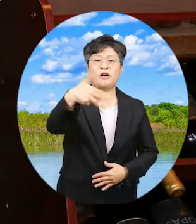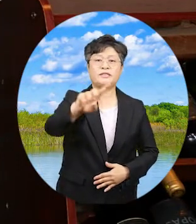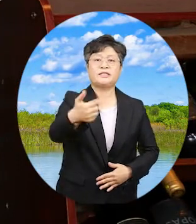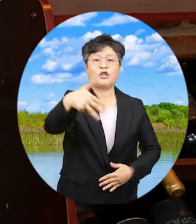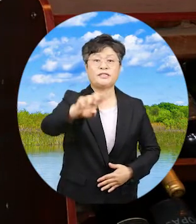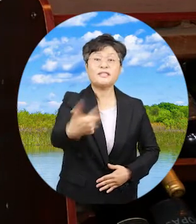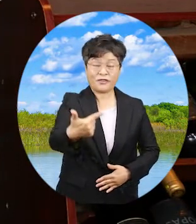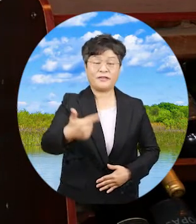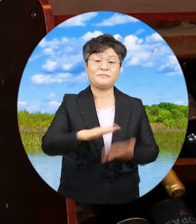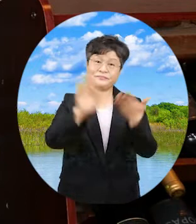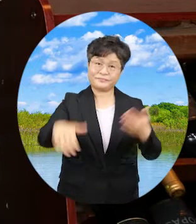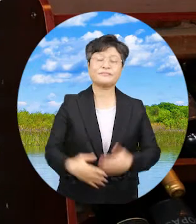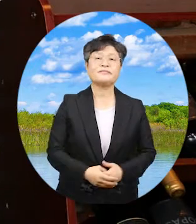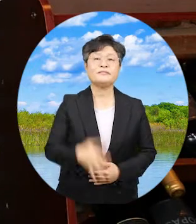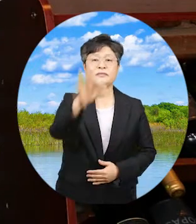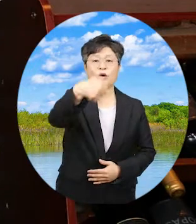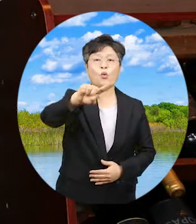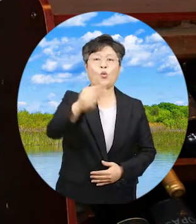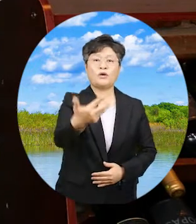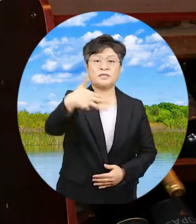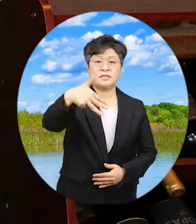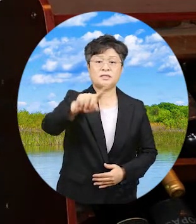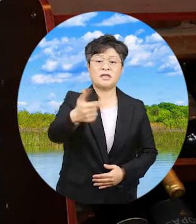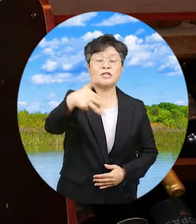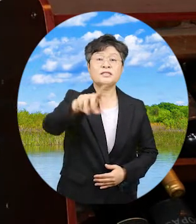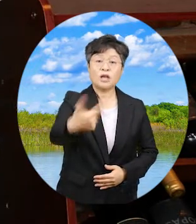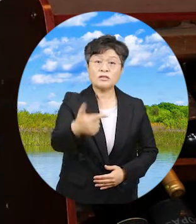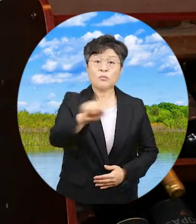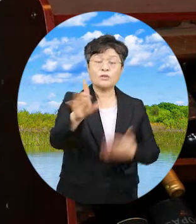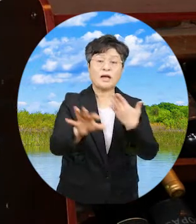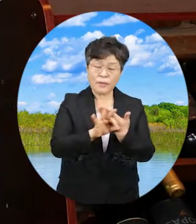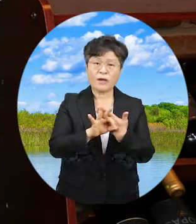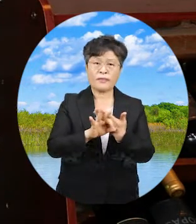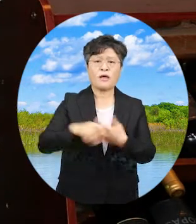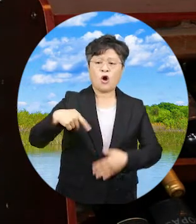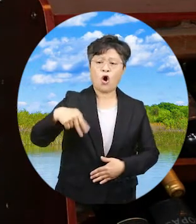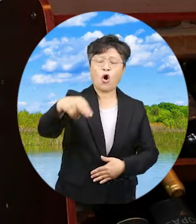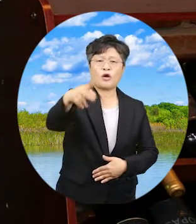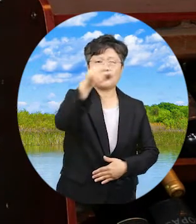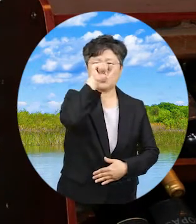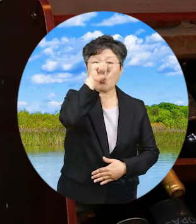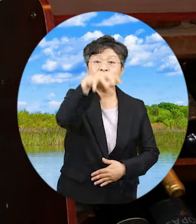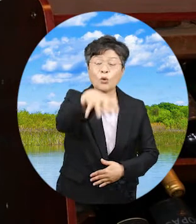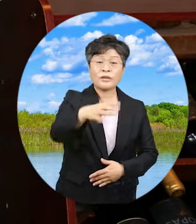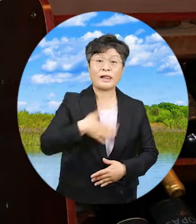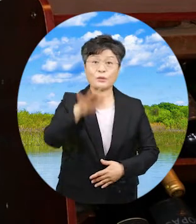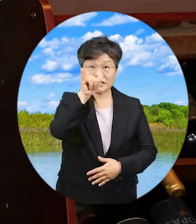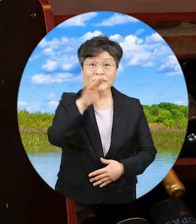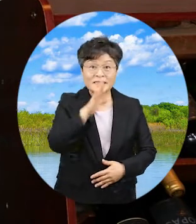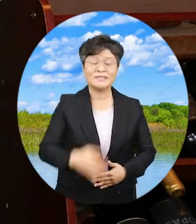원천천이라고 하는 곳입니다. 자, 원천천은 어떻게 보면 수원 시민들이 걷기가 굉장히 좋은 곳이라고 알고